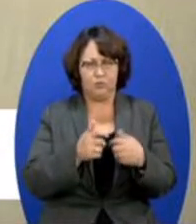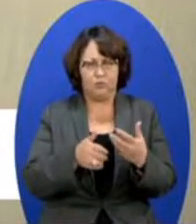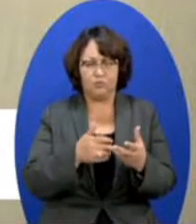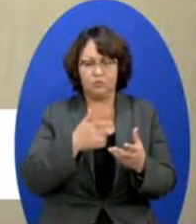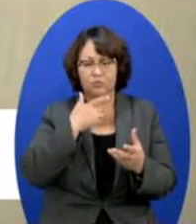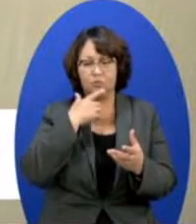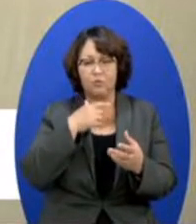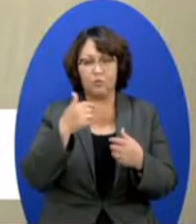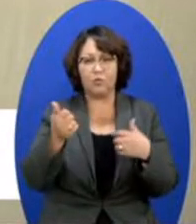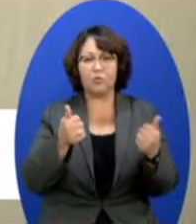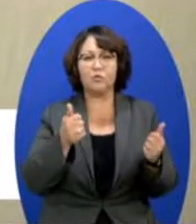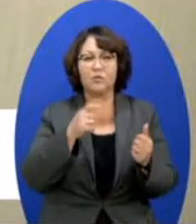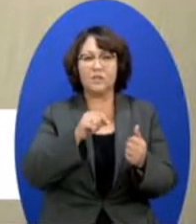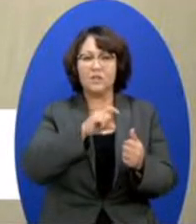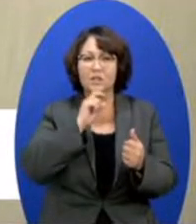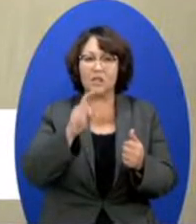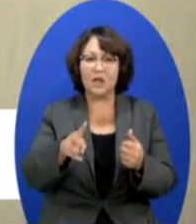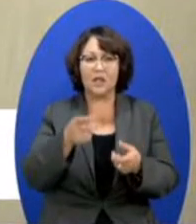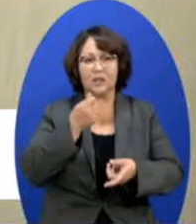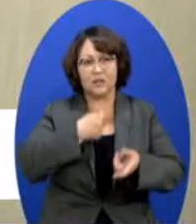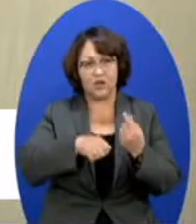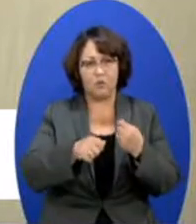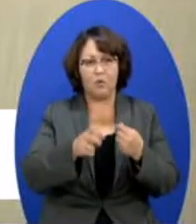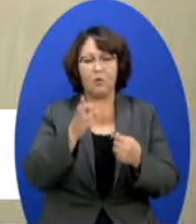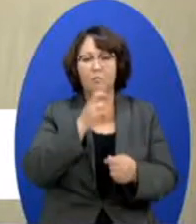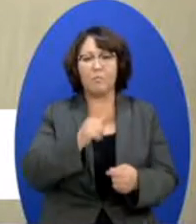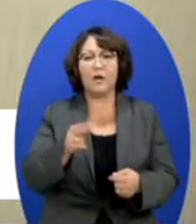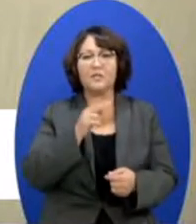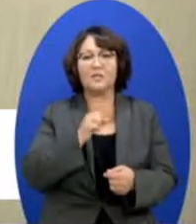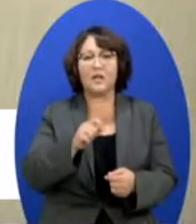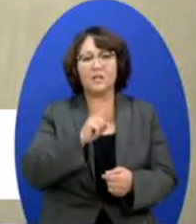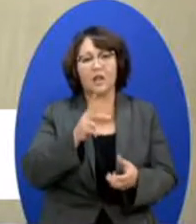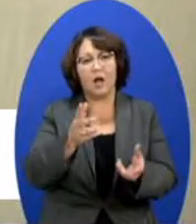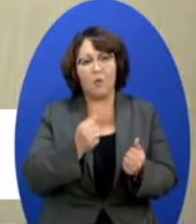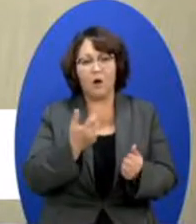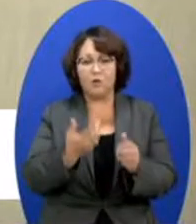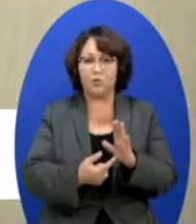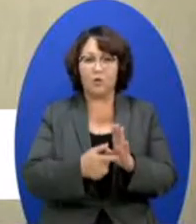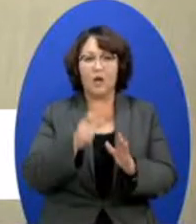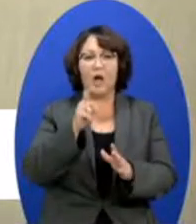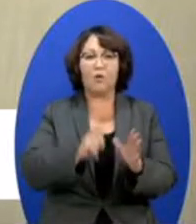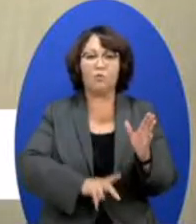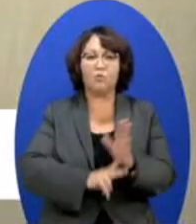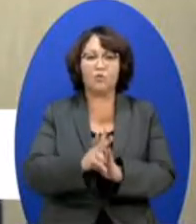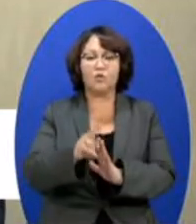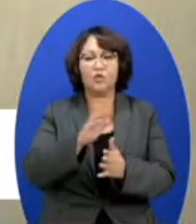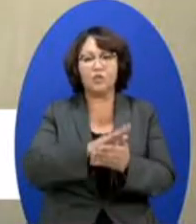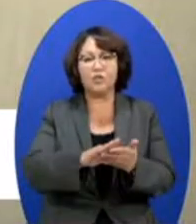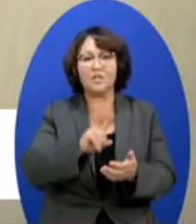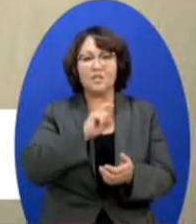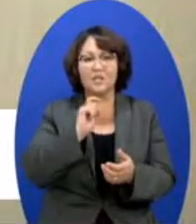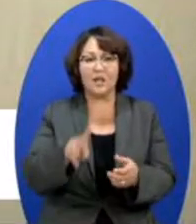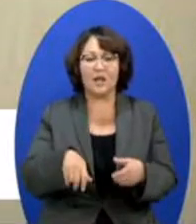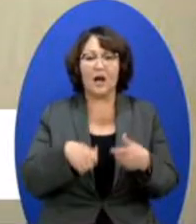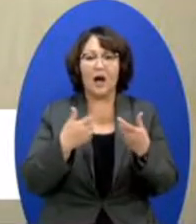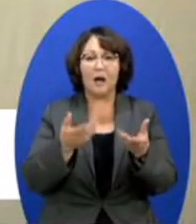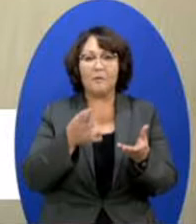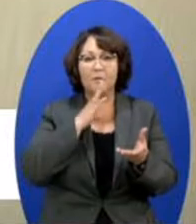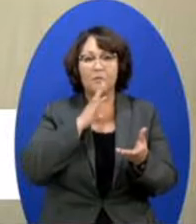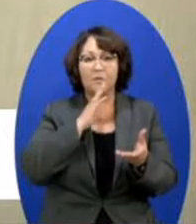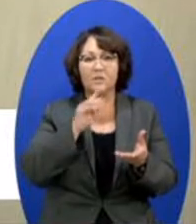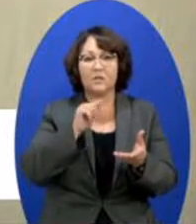гэхгүй бусдад нөхдүүдэд зээлээ заах уу? Эсвэл барьцаа зээл авах уу? Гаджес ихүүсрээ бид шинэ зээл болгох юм хэрэг муу